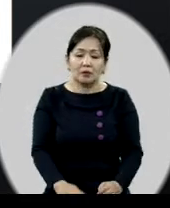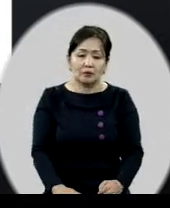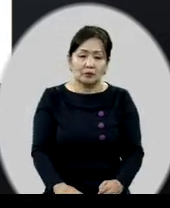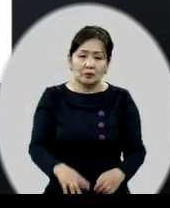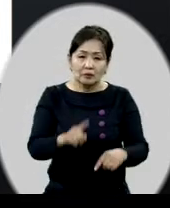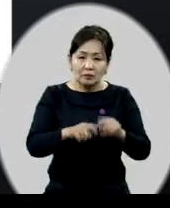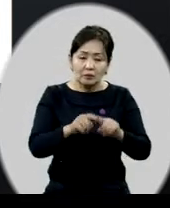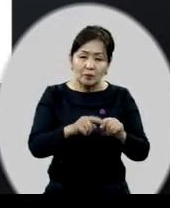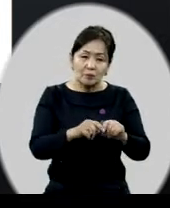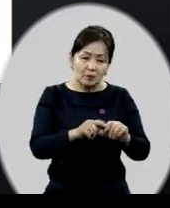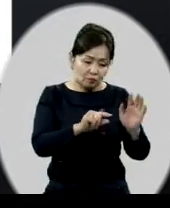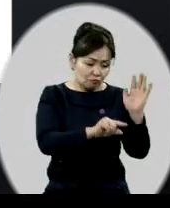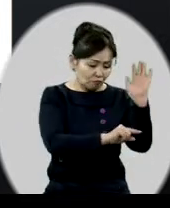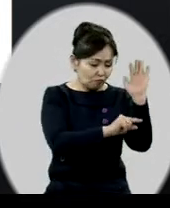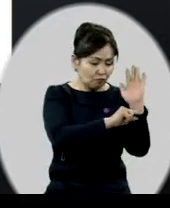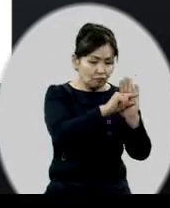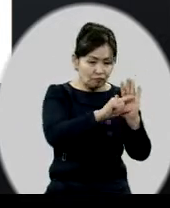Ямар хэмжээтэй ус байна вэ?